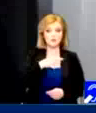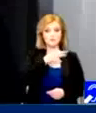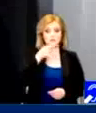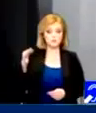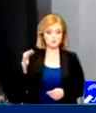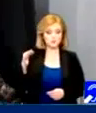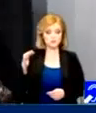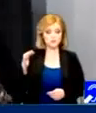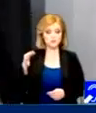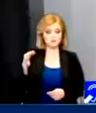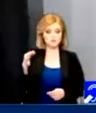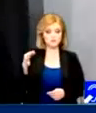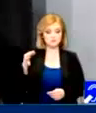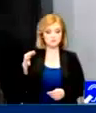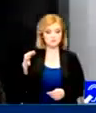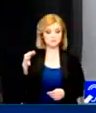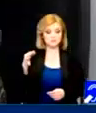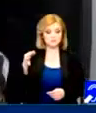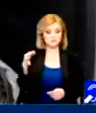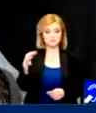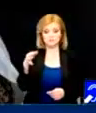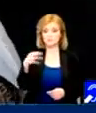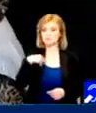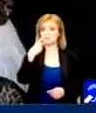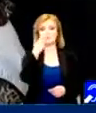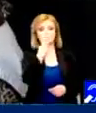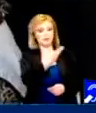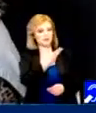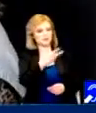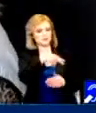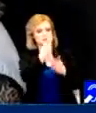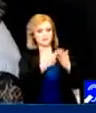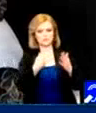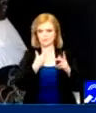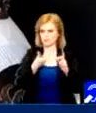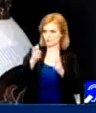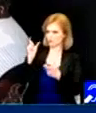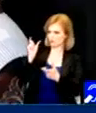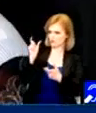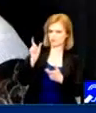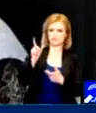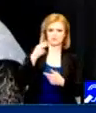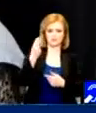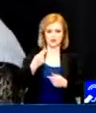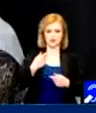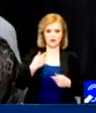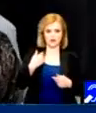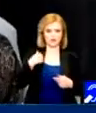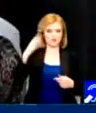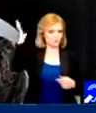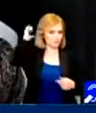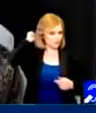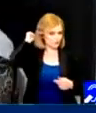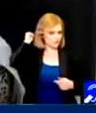spatele dumneavoastră. Și v-ați întors? Și m-am întors și zic, da, e de mult, e la vechea șefă. În momentul ăsta mi-a pus mâna